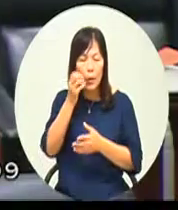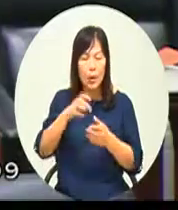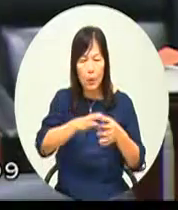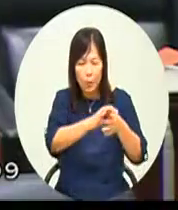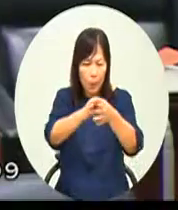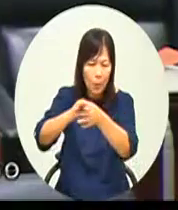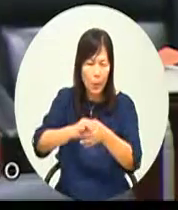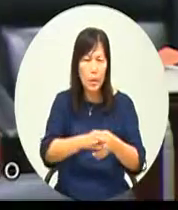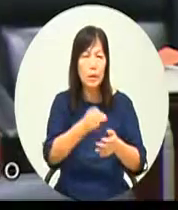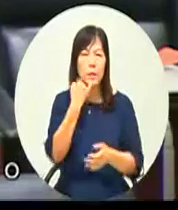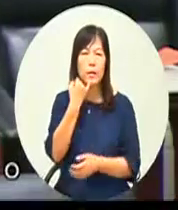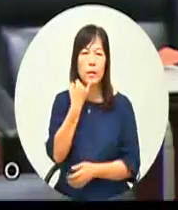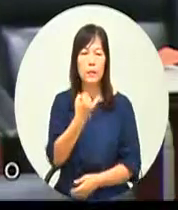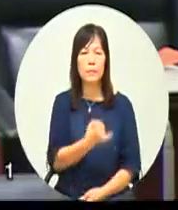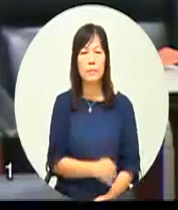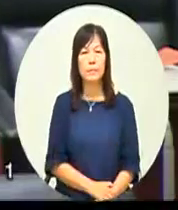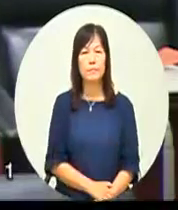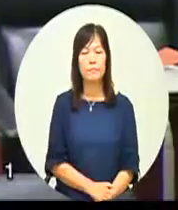起哦。